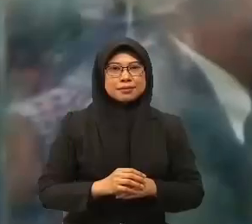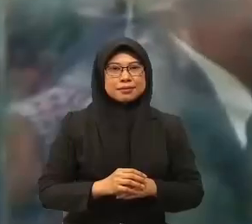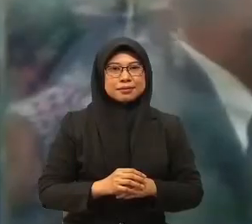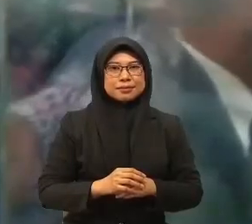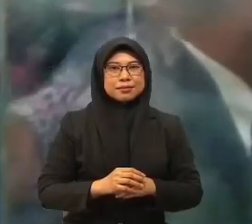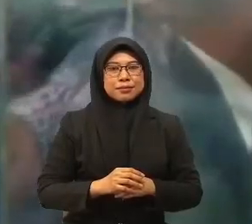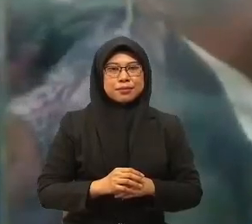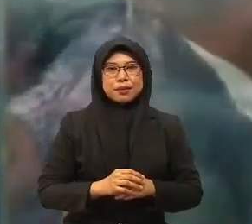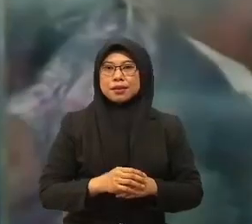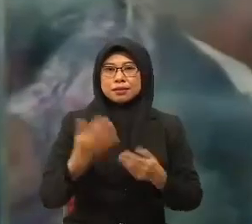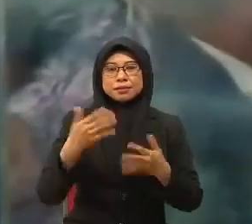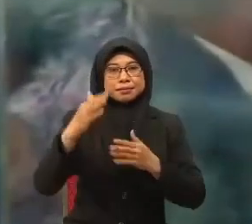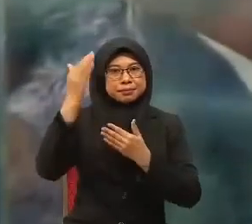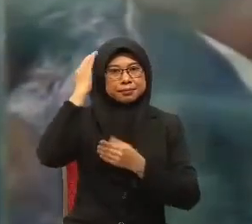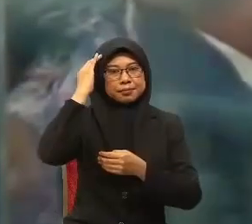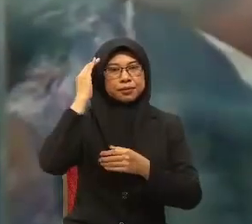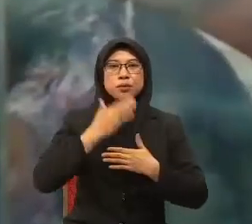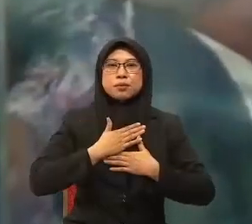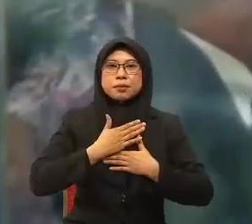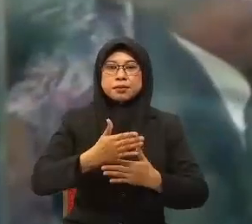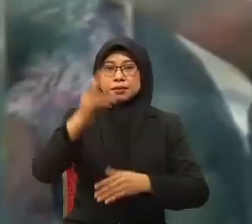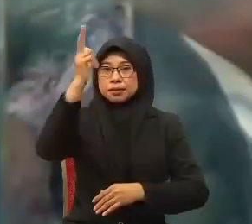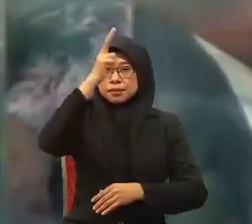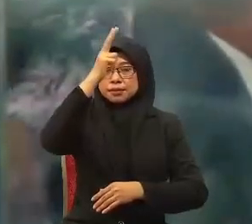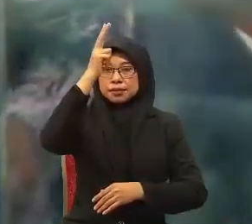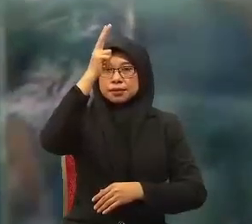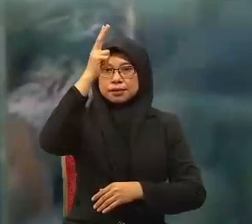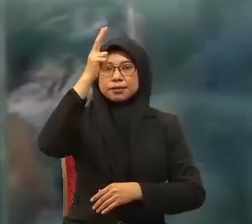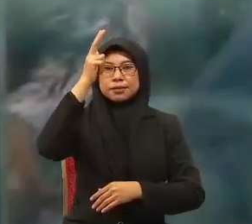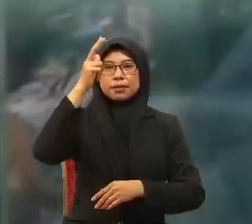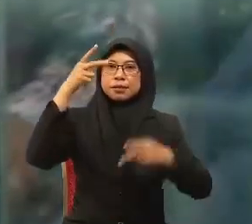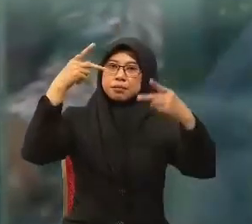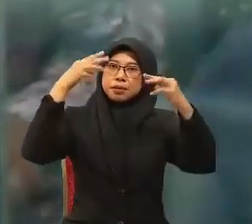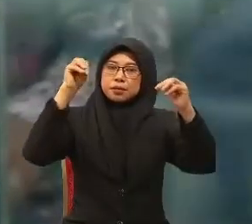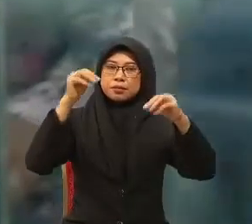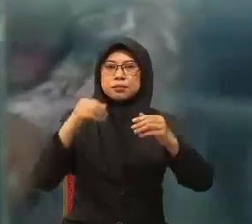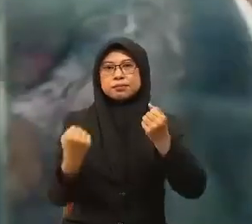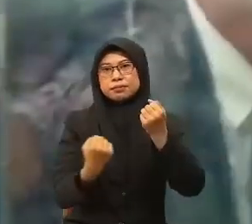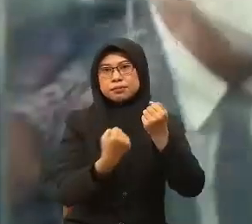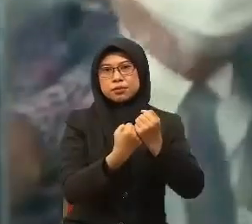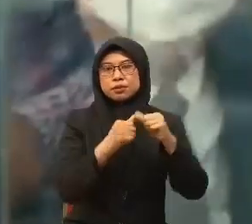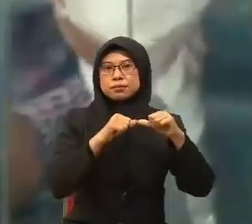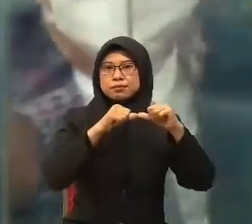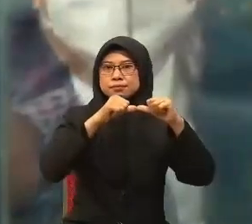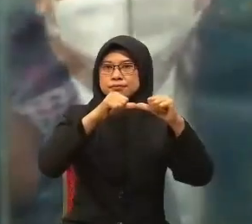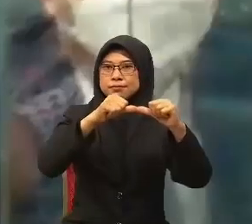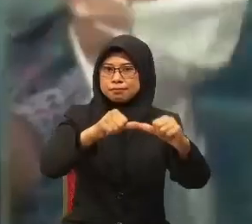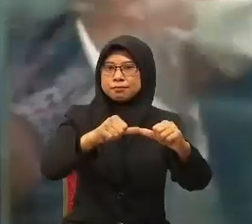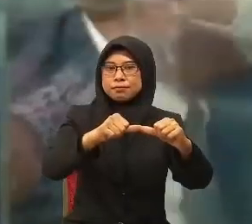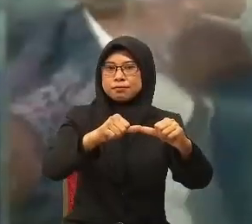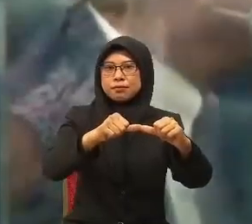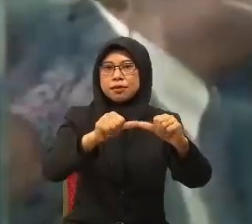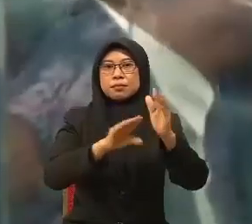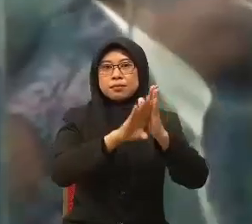Hai seperti diketahui semua bantuan pantai keluarga Malaysia yang diumumkan oleh yamabond hormat pada menteri pada 29 Desember 21